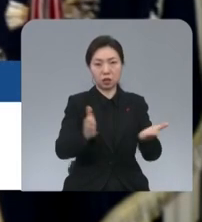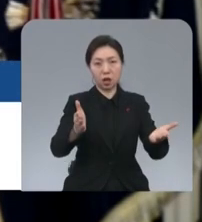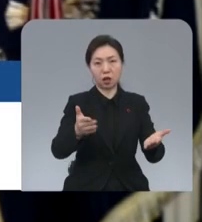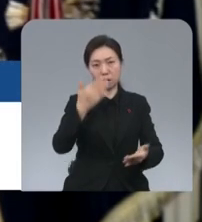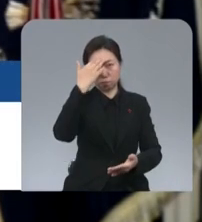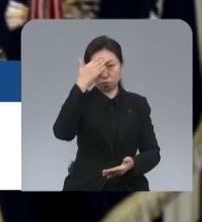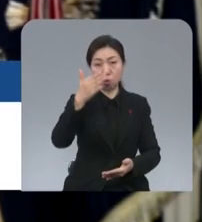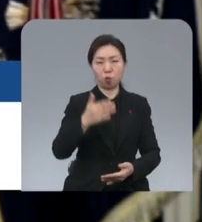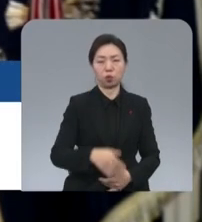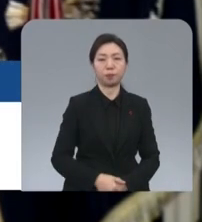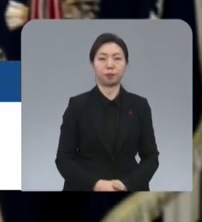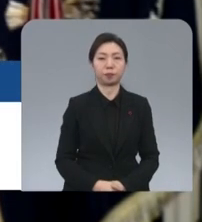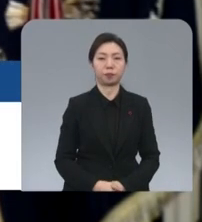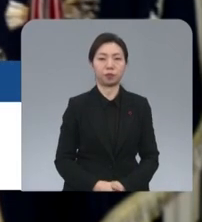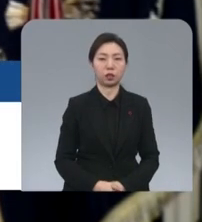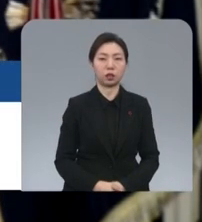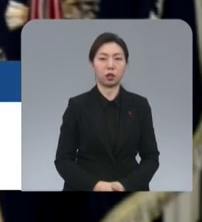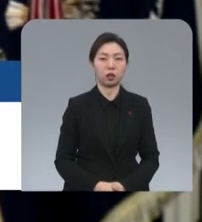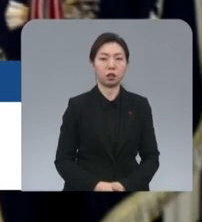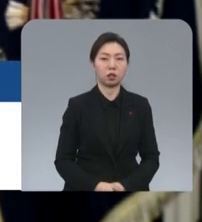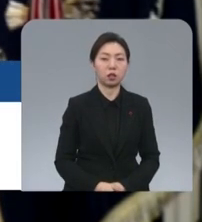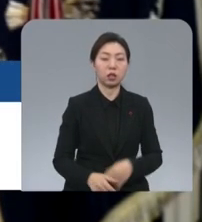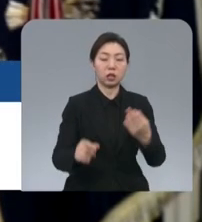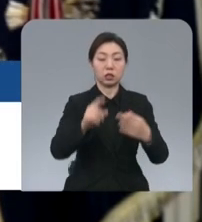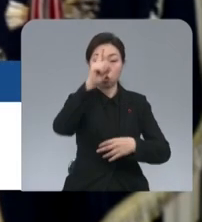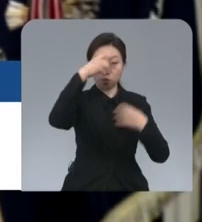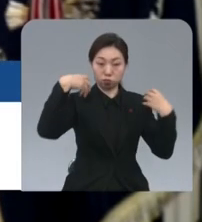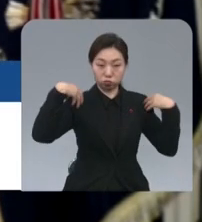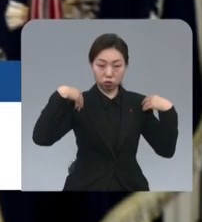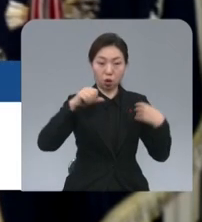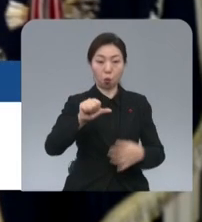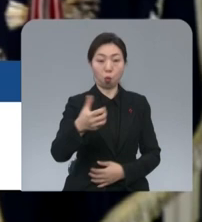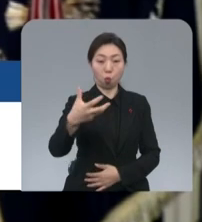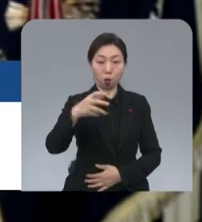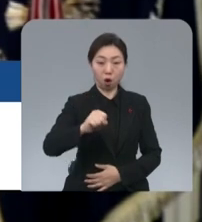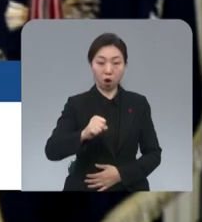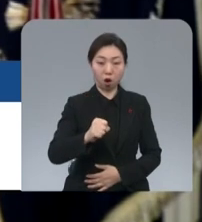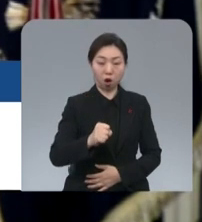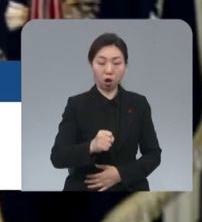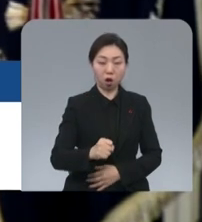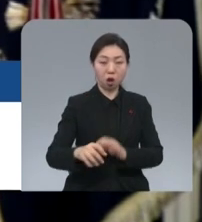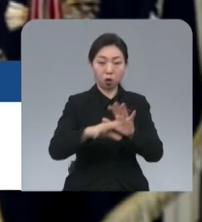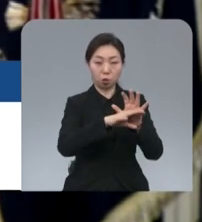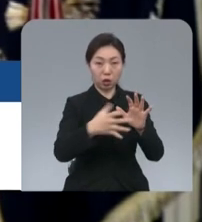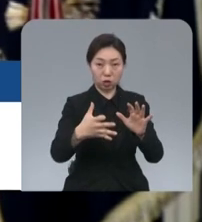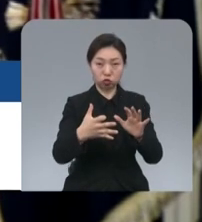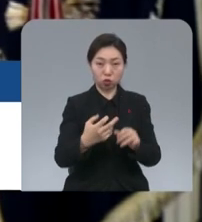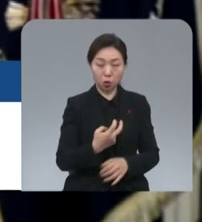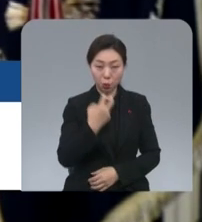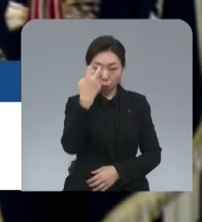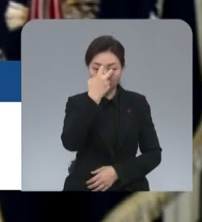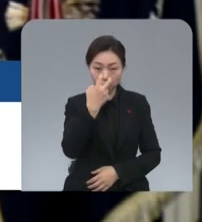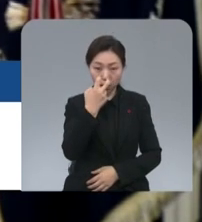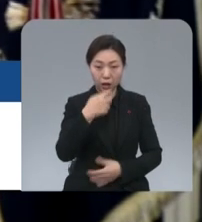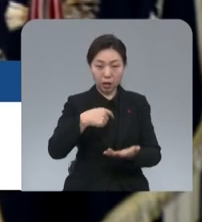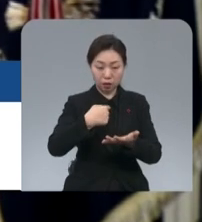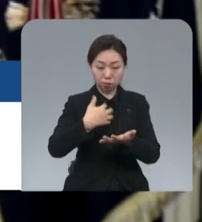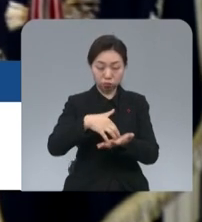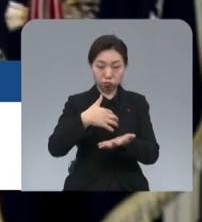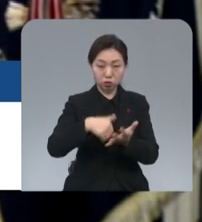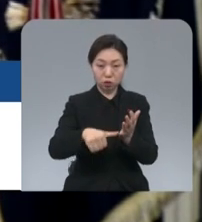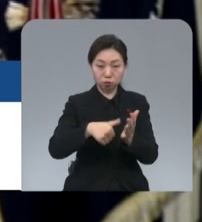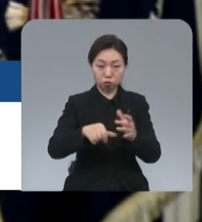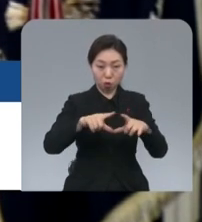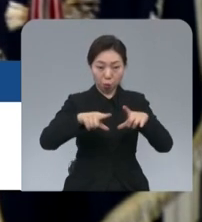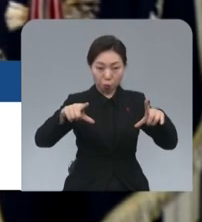will purchase $500 million. That's not million, billion with a B. Additional at-home rapid tests